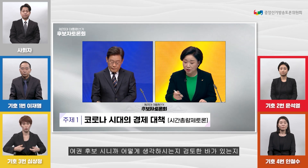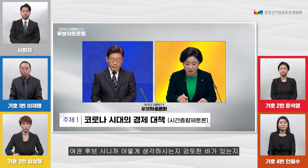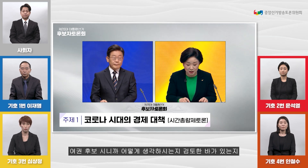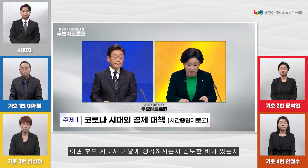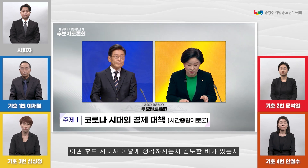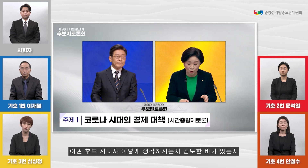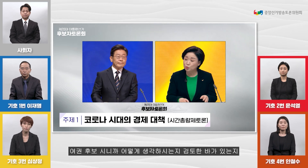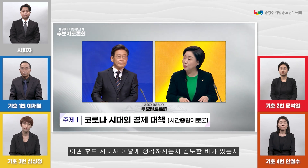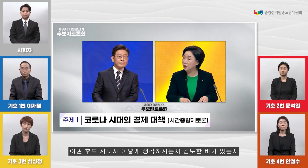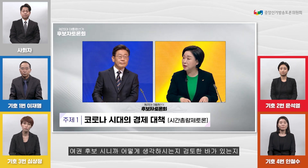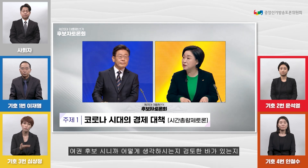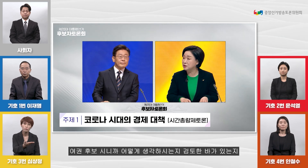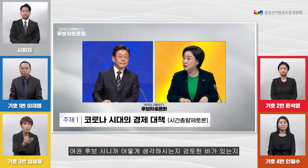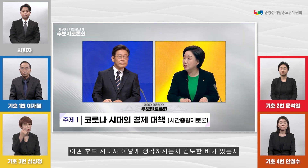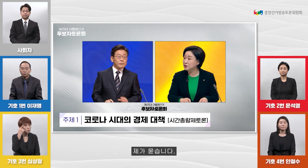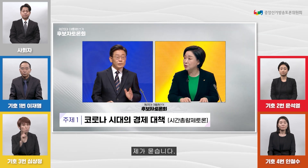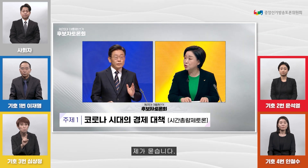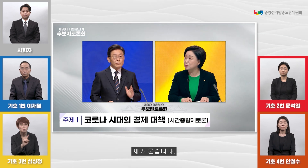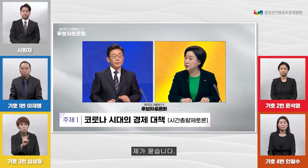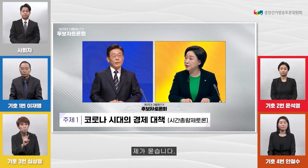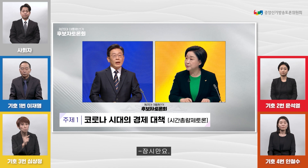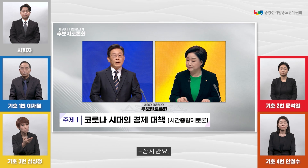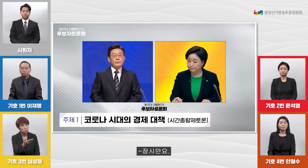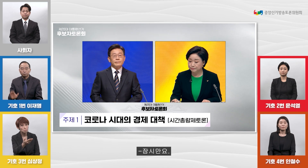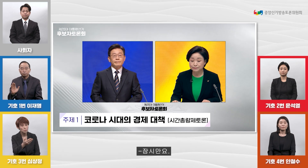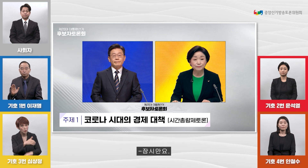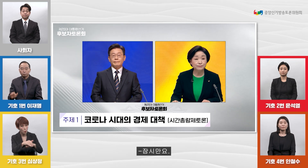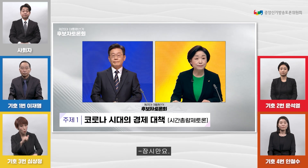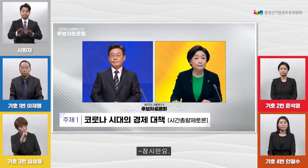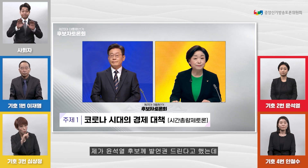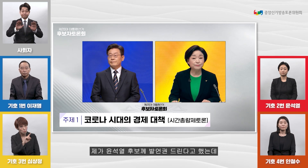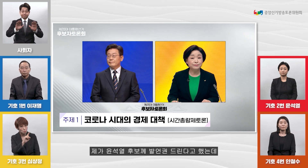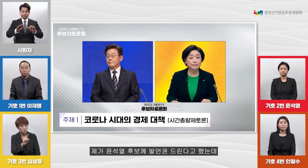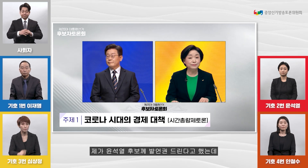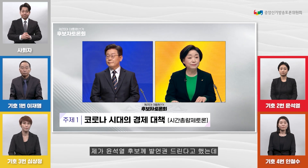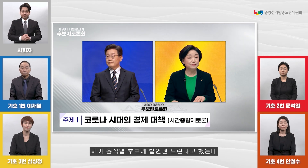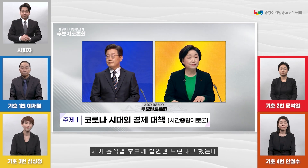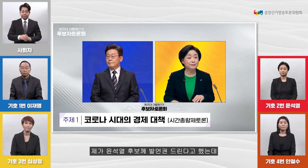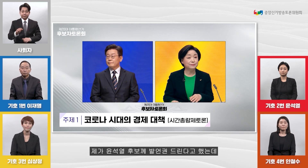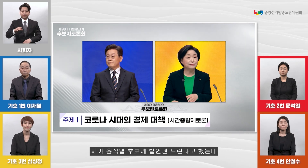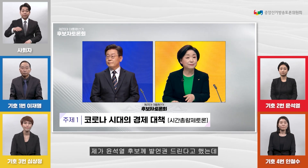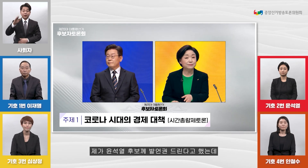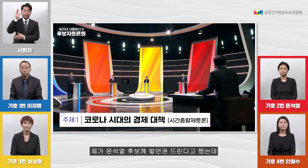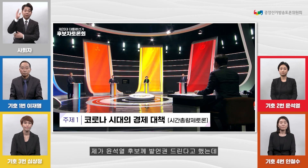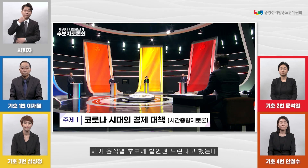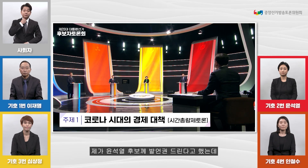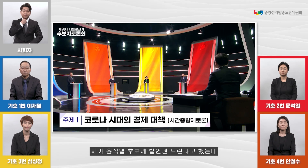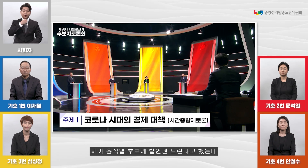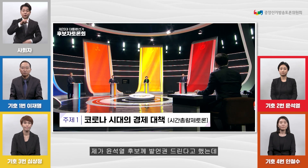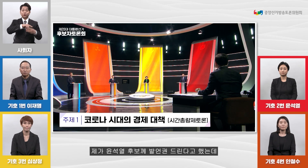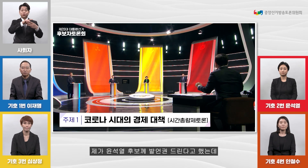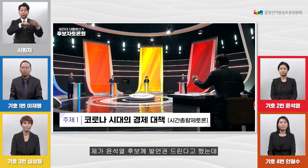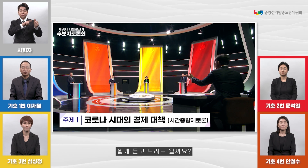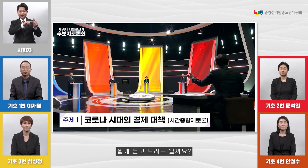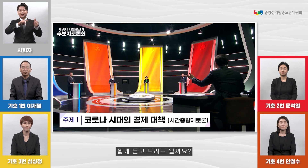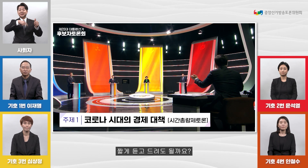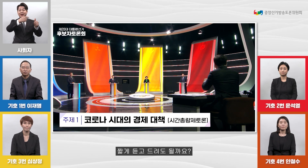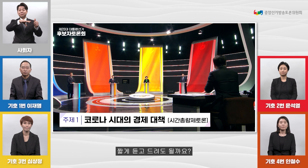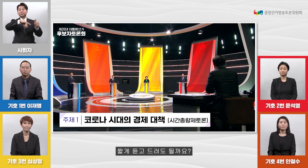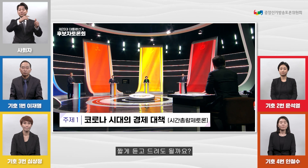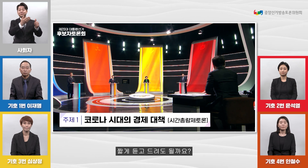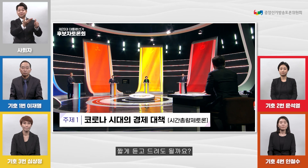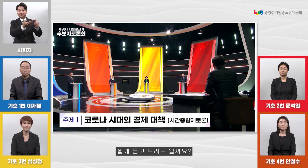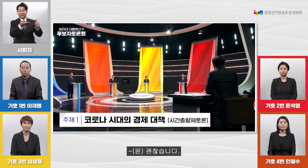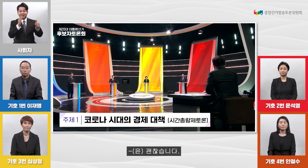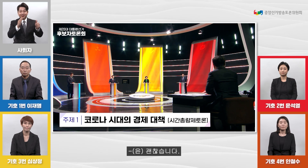후보시니까 어떻게 생각하시는지 검토한 바가 있는지 제가 묻습니다. 잠시만요. 제가 윤석열 후보께 발언권 드린다고 그랬는데 짧게